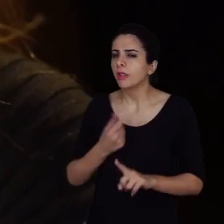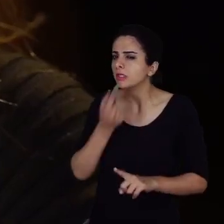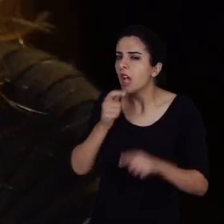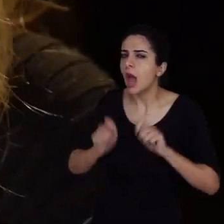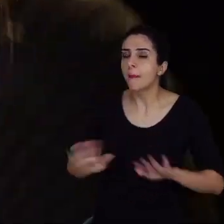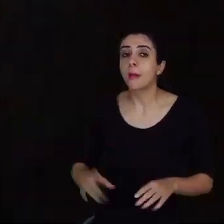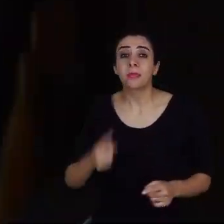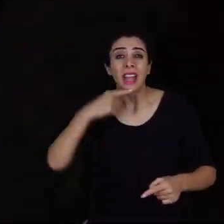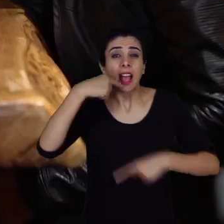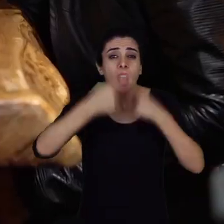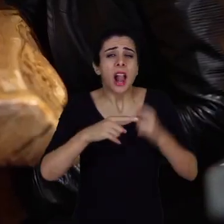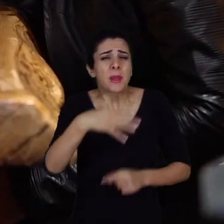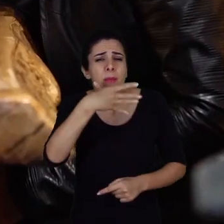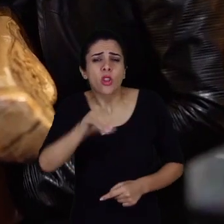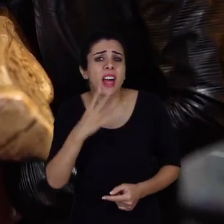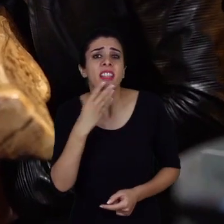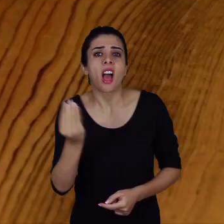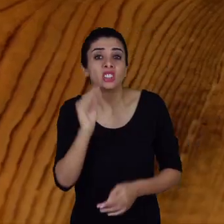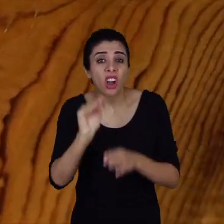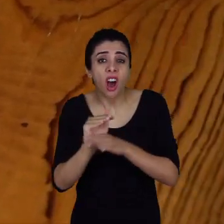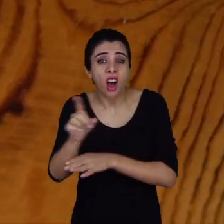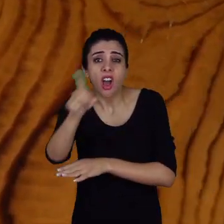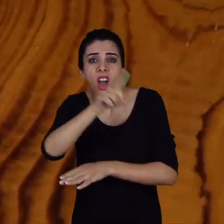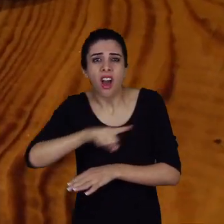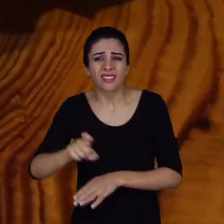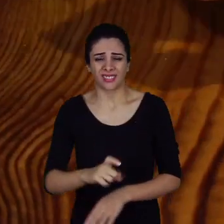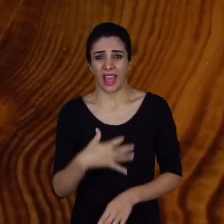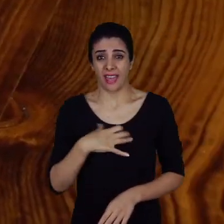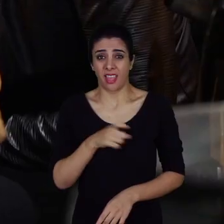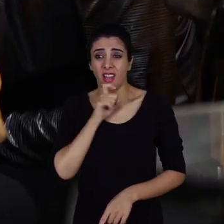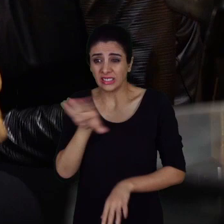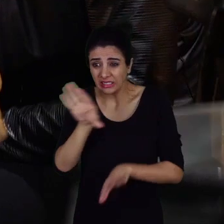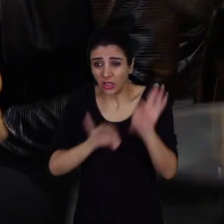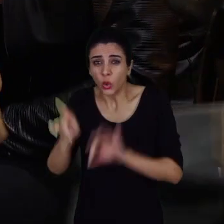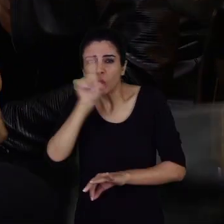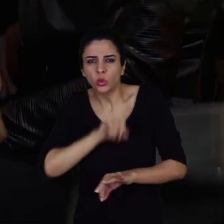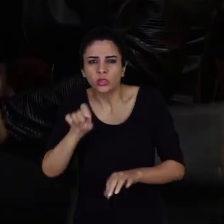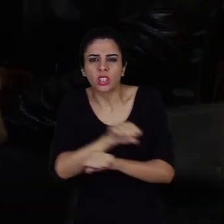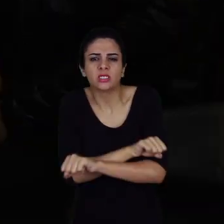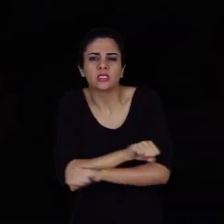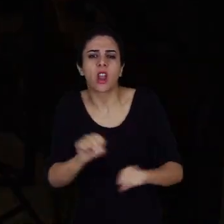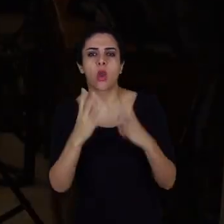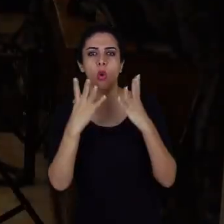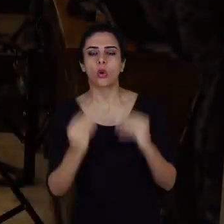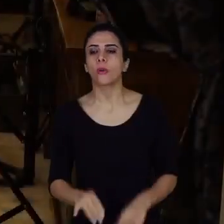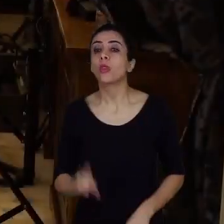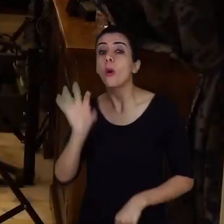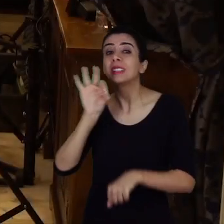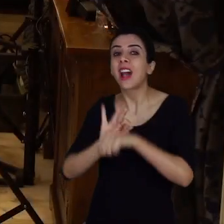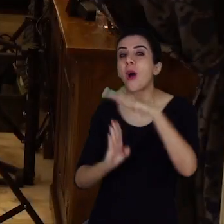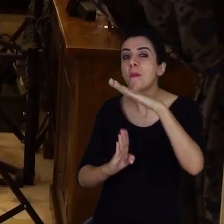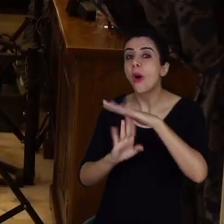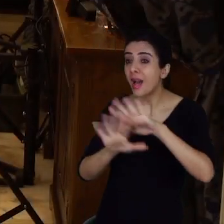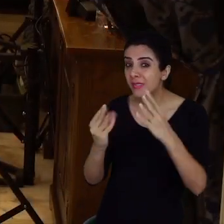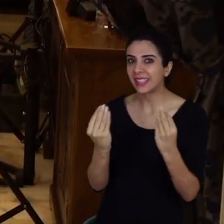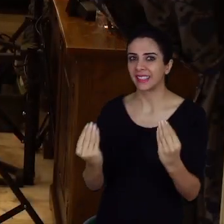Hayır, kullanmıyorum. Her yıl binlerce gencimizin hayatı yanlış seçimlerinden dolayı kararmakta. 15 dakika mola